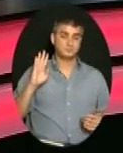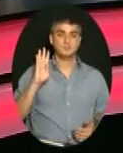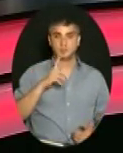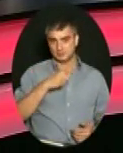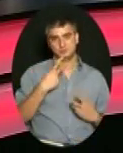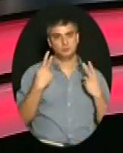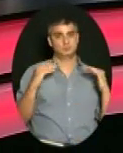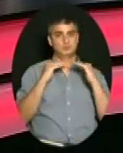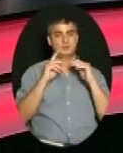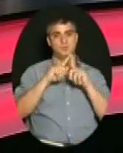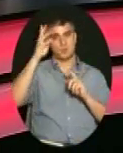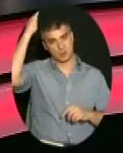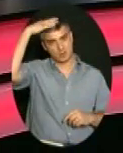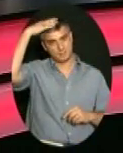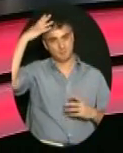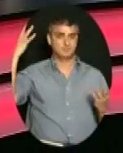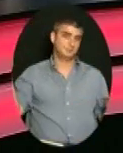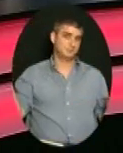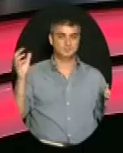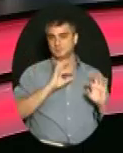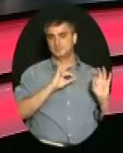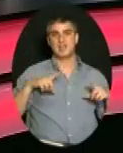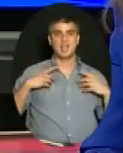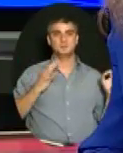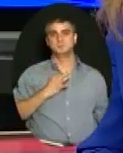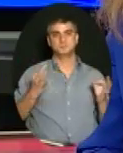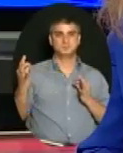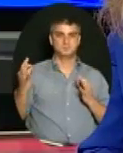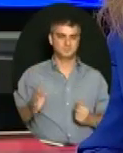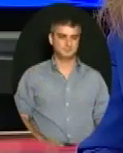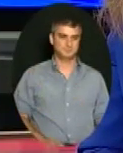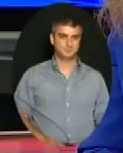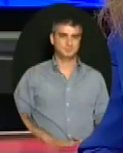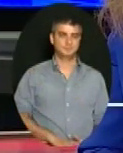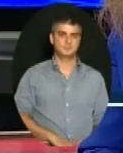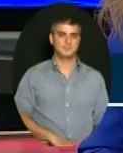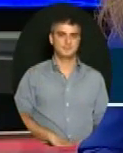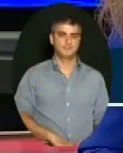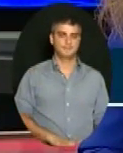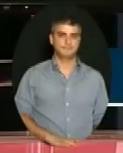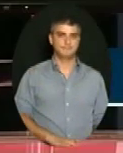ברלוסקוניזם שווה אולמרטיזם, יופי, נהדר, סידר לו את החיים. לגמרי.